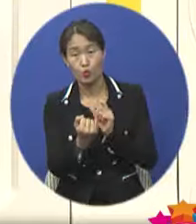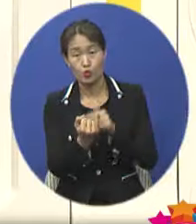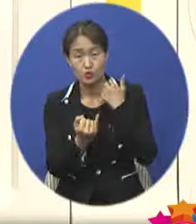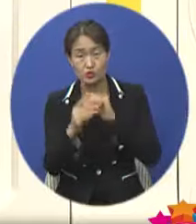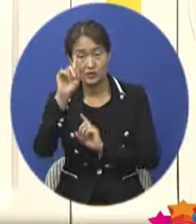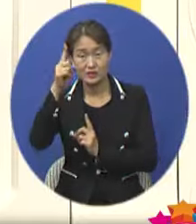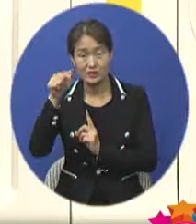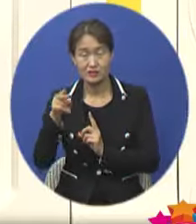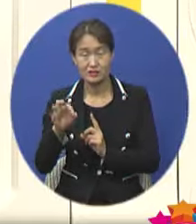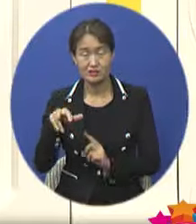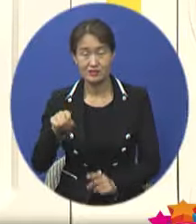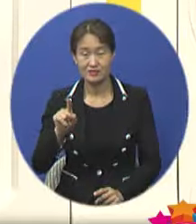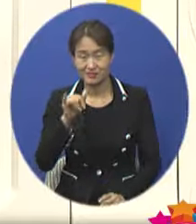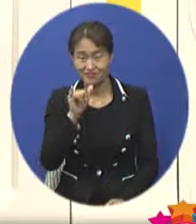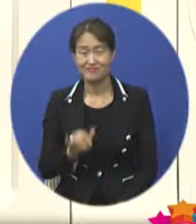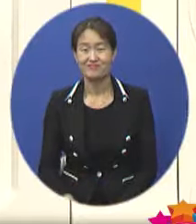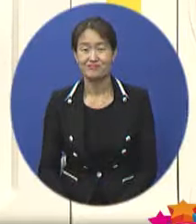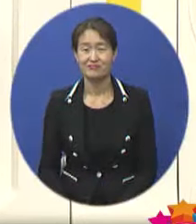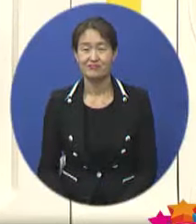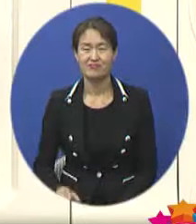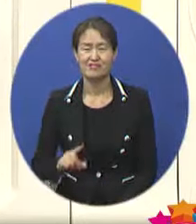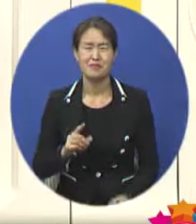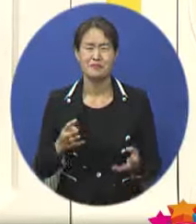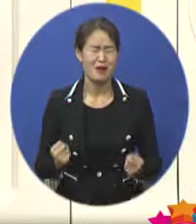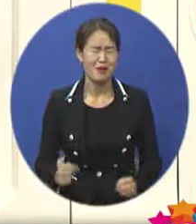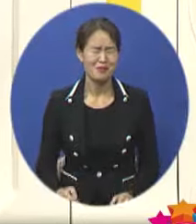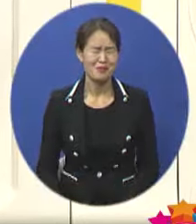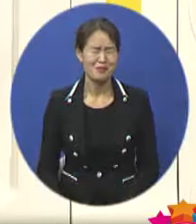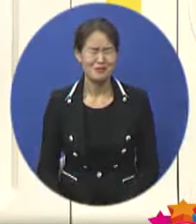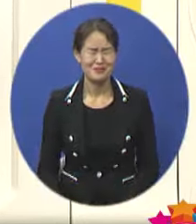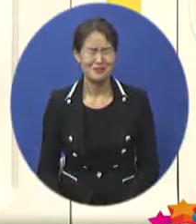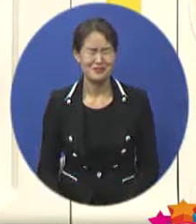있다고 그랬었는데. 저 이름 많아요.